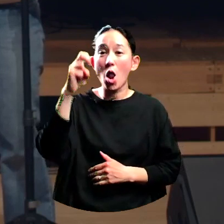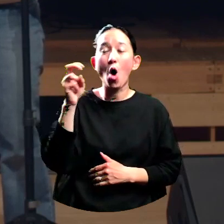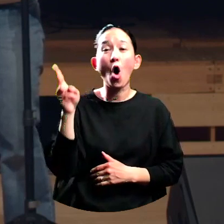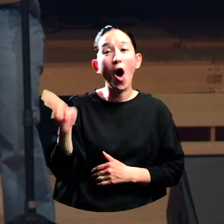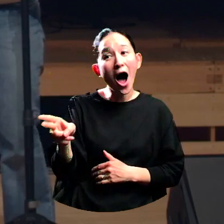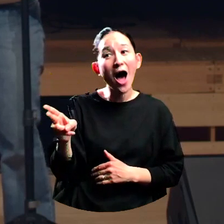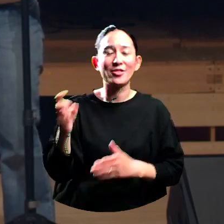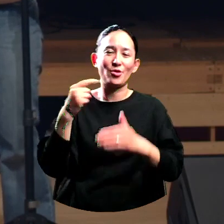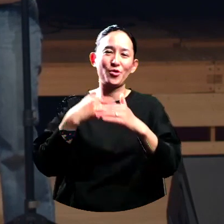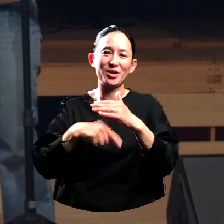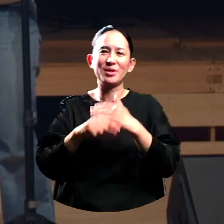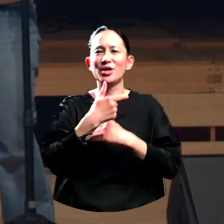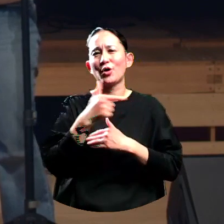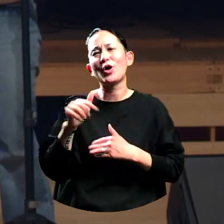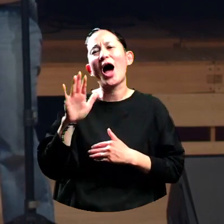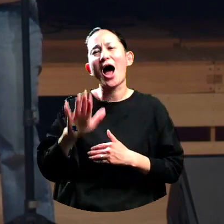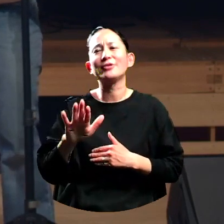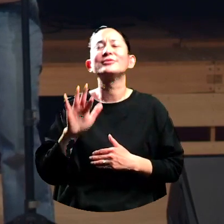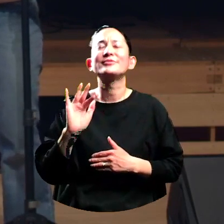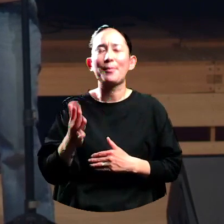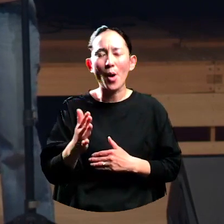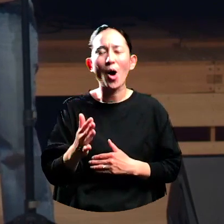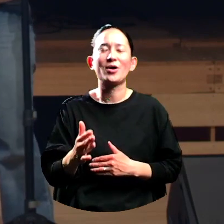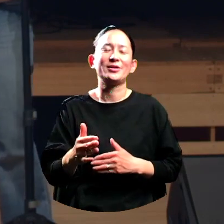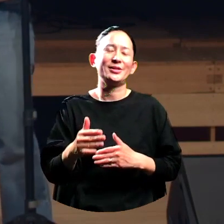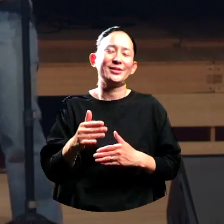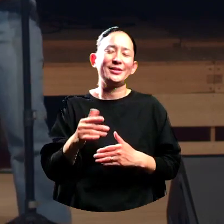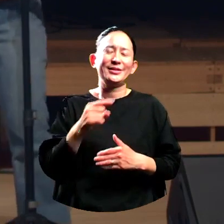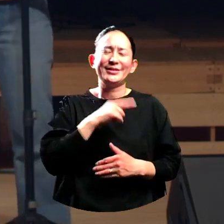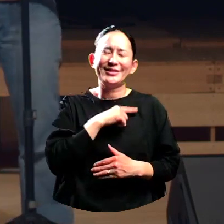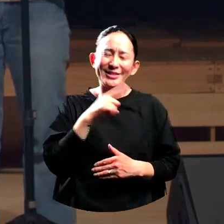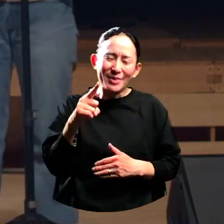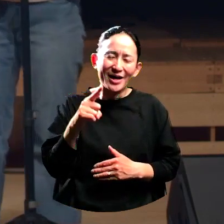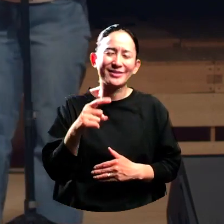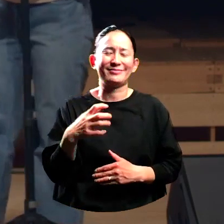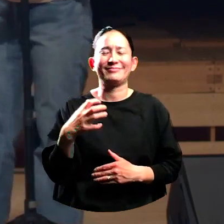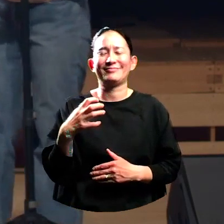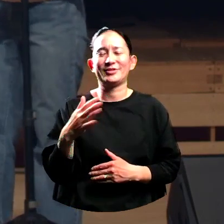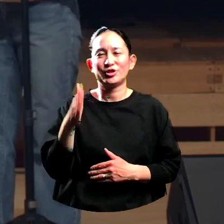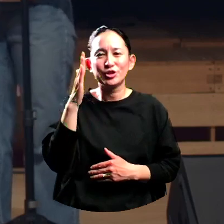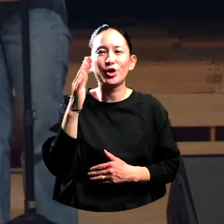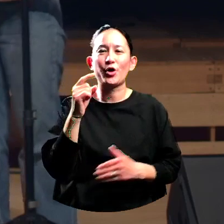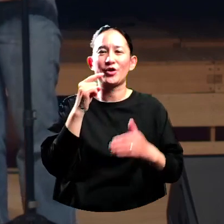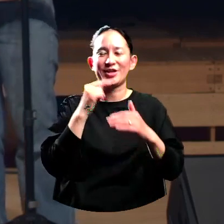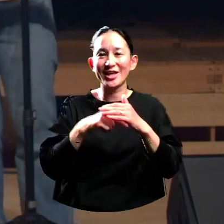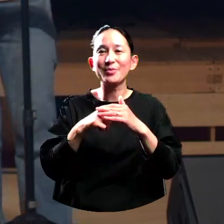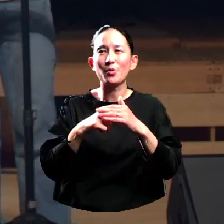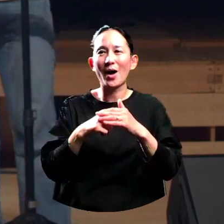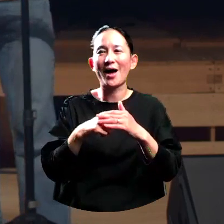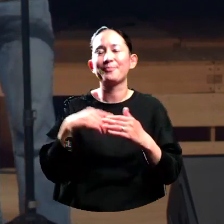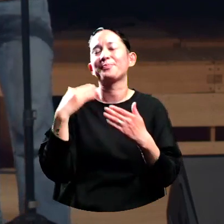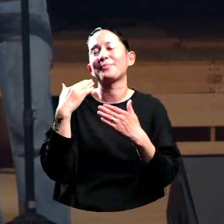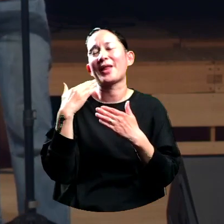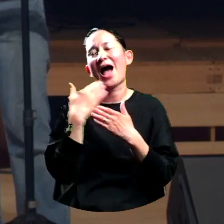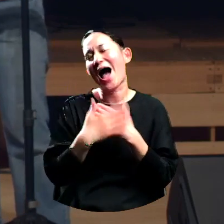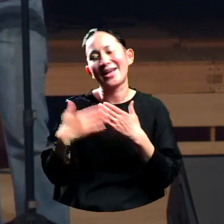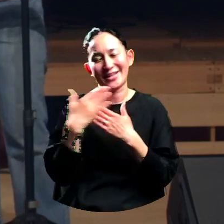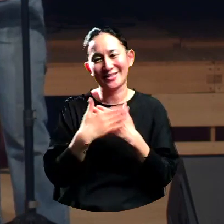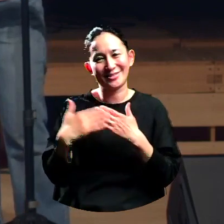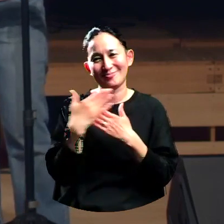なら、あの、愛という意味があります。それでアロハの挨拶を通していつも挨拶をしています。 So all of that balled up into one